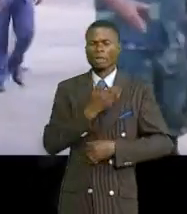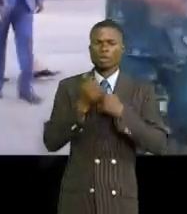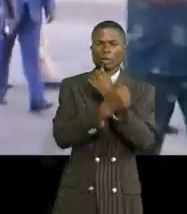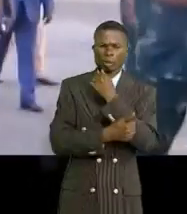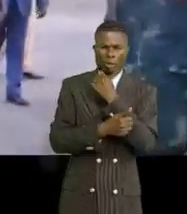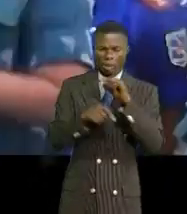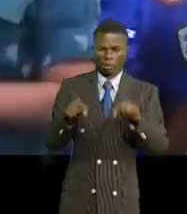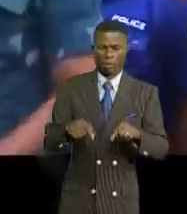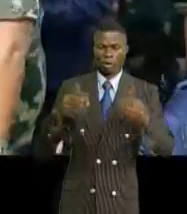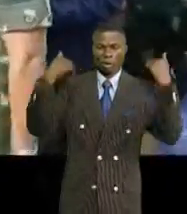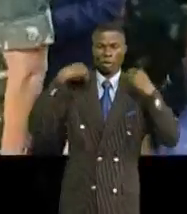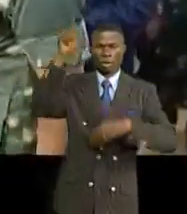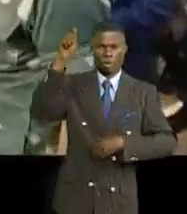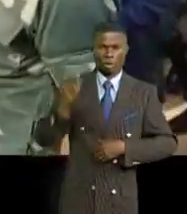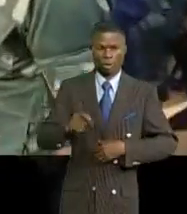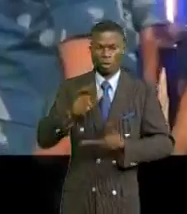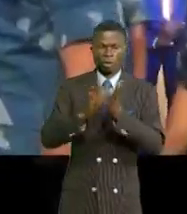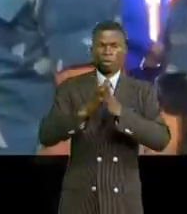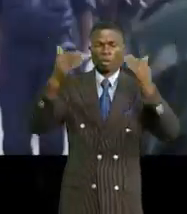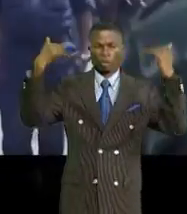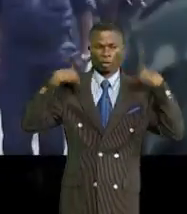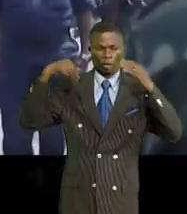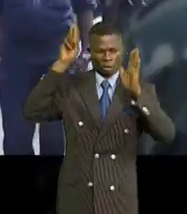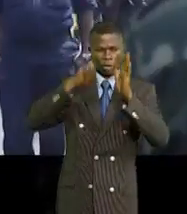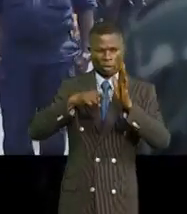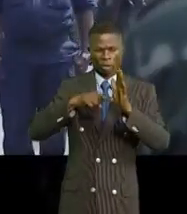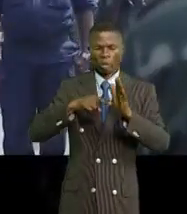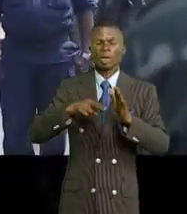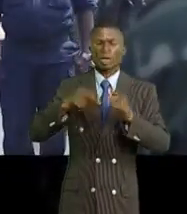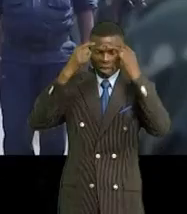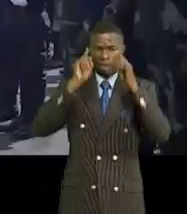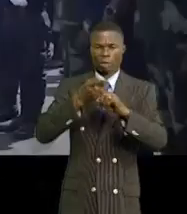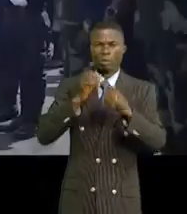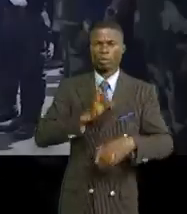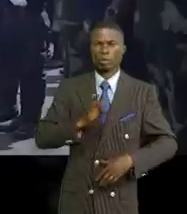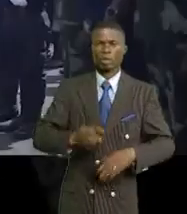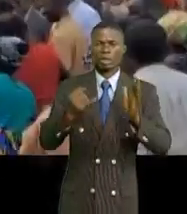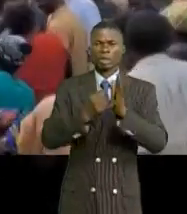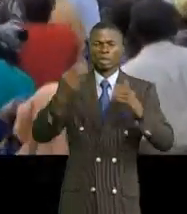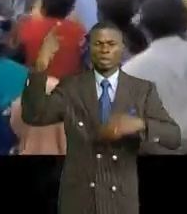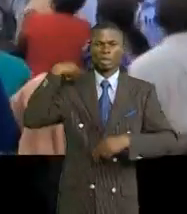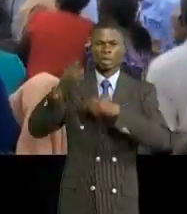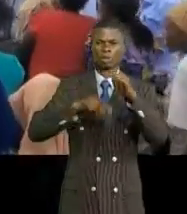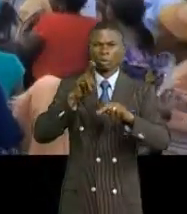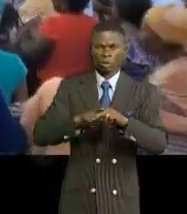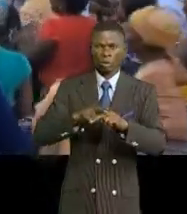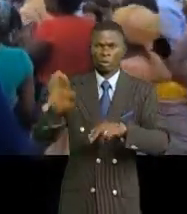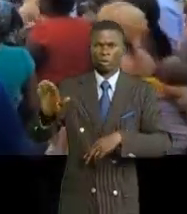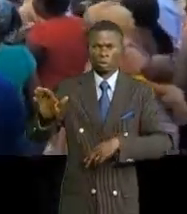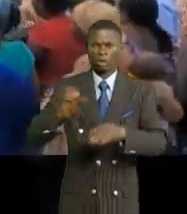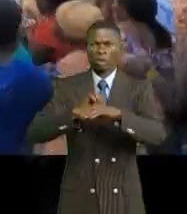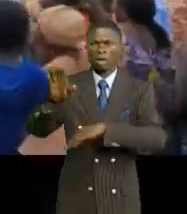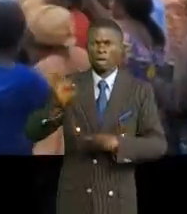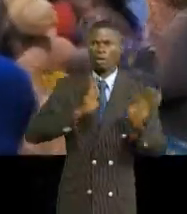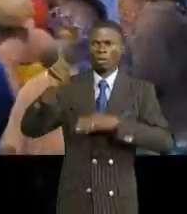l'heure où les autorités militaires ont pris leurs fonctions suite à l'état de siège, 6 députés nationaux ont été dépêchés à